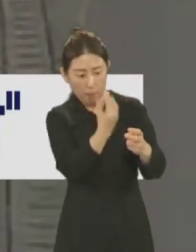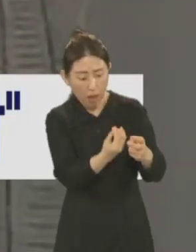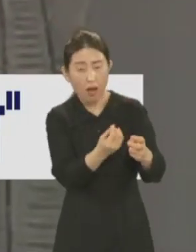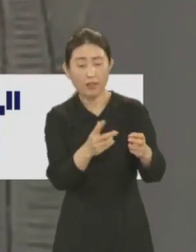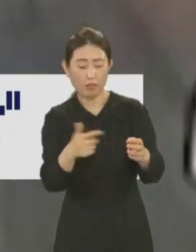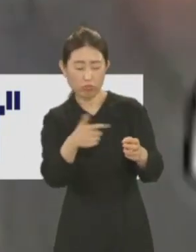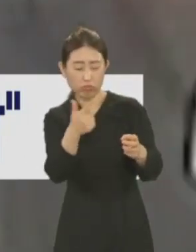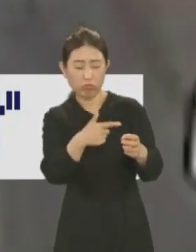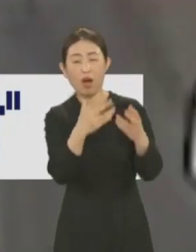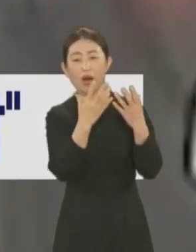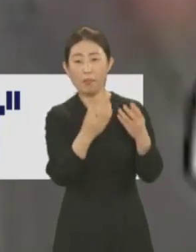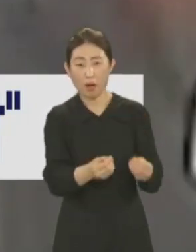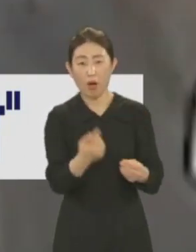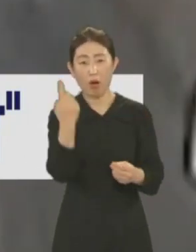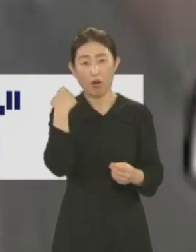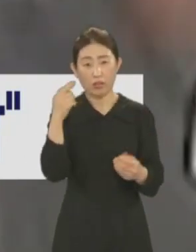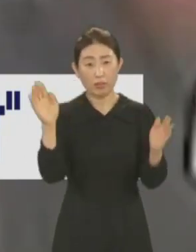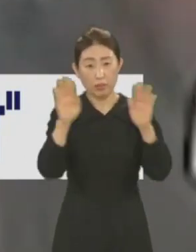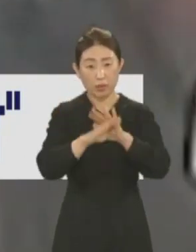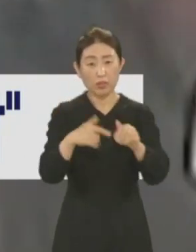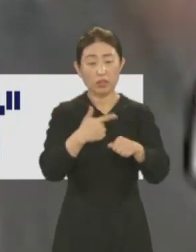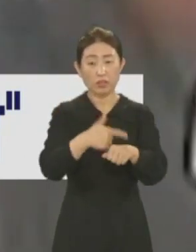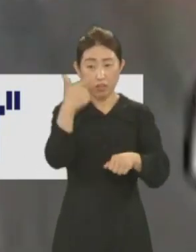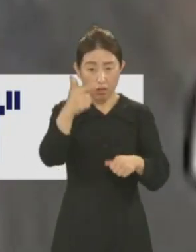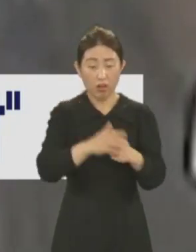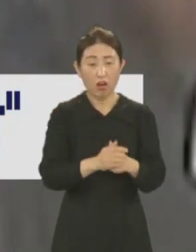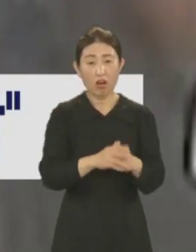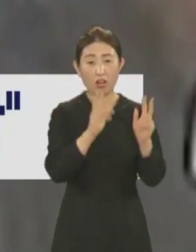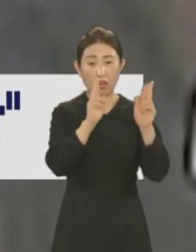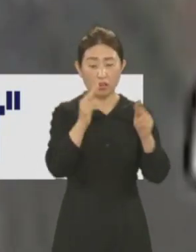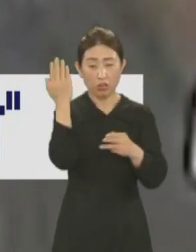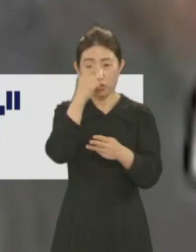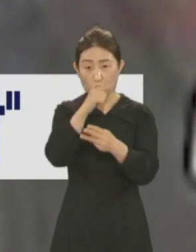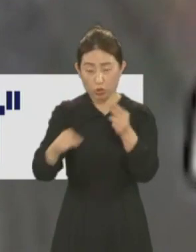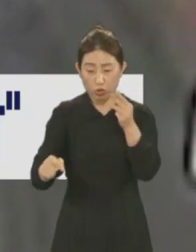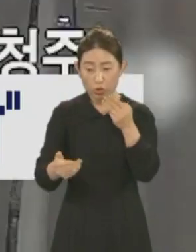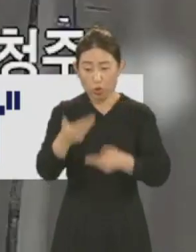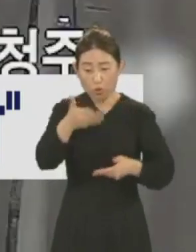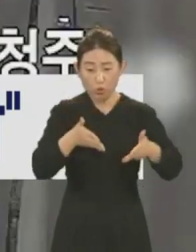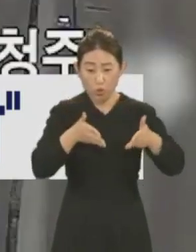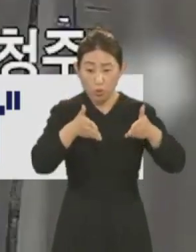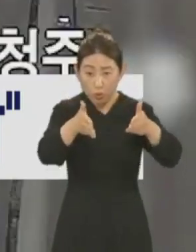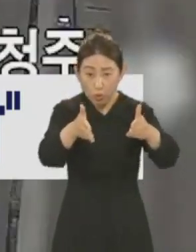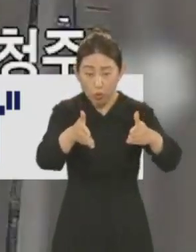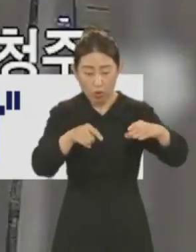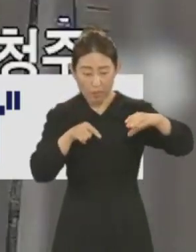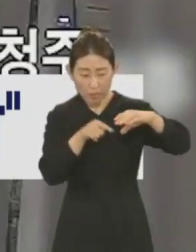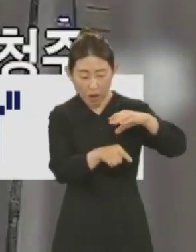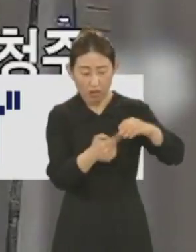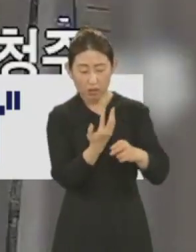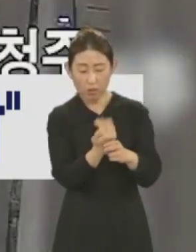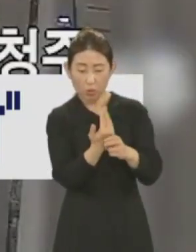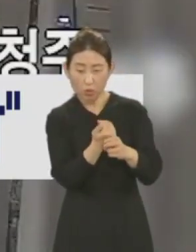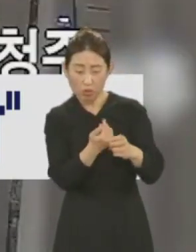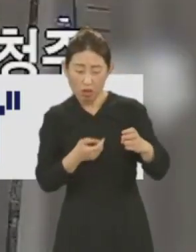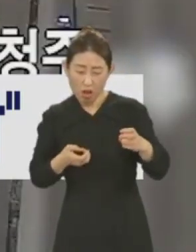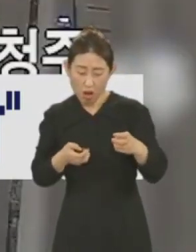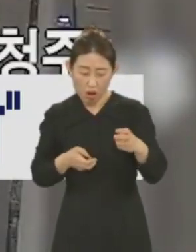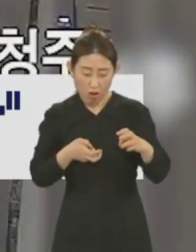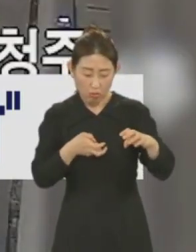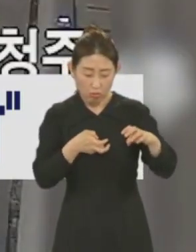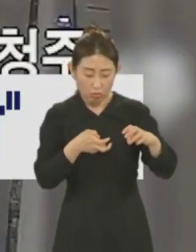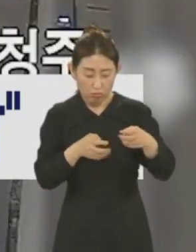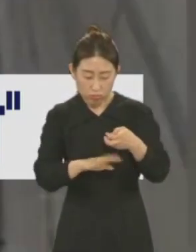어제 저녁 6시쯤 경북 영덕군 청주 영덕고속도로 지품 구터널을 달리던 1톤 트럭 화물칸에서